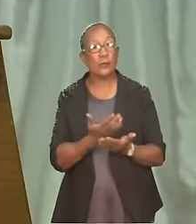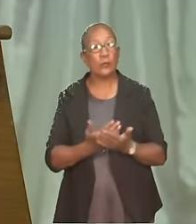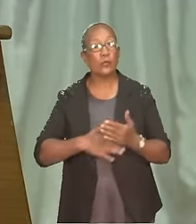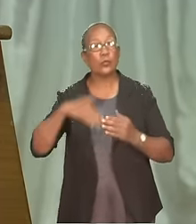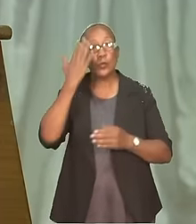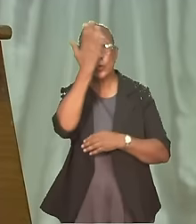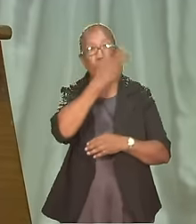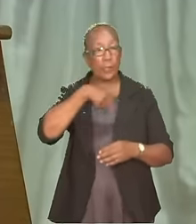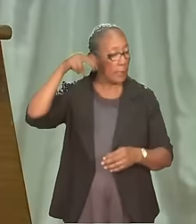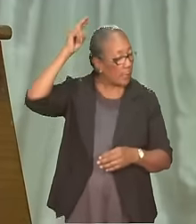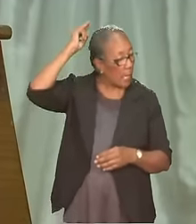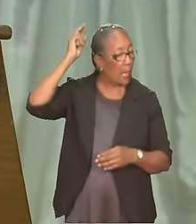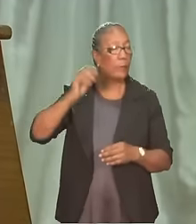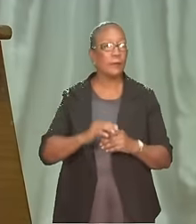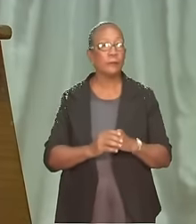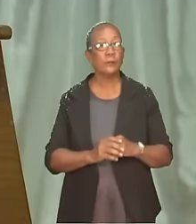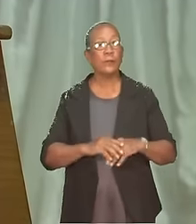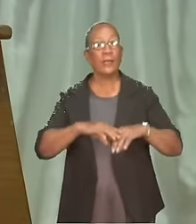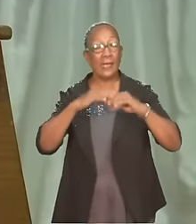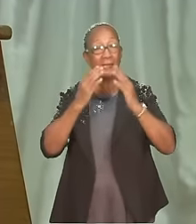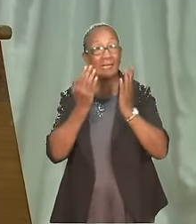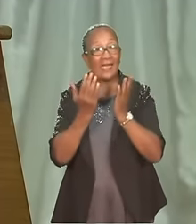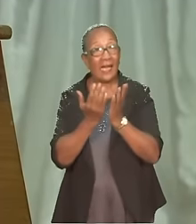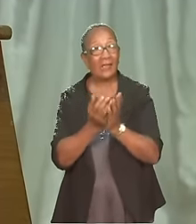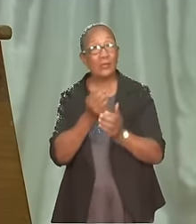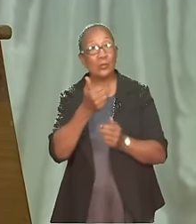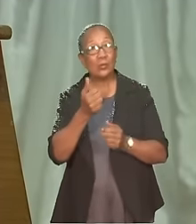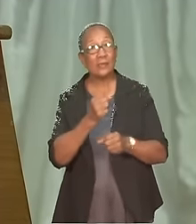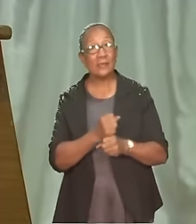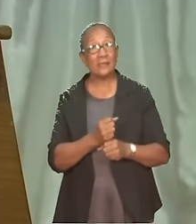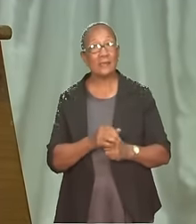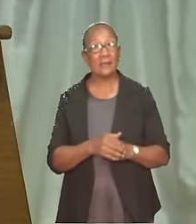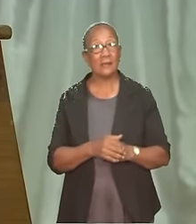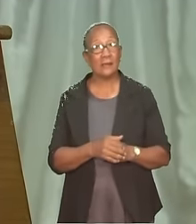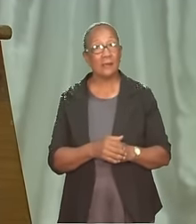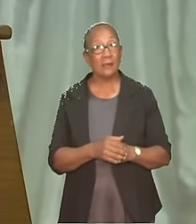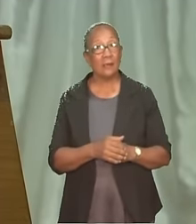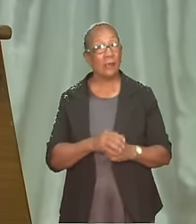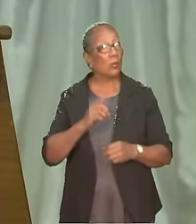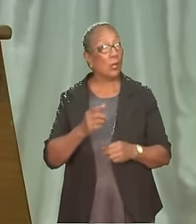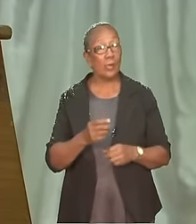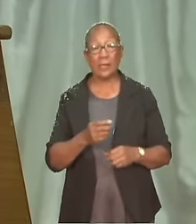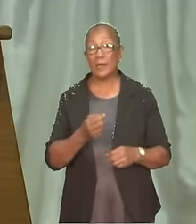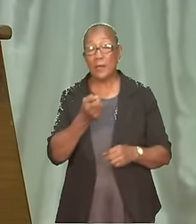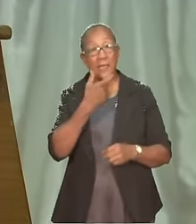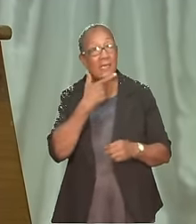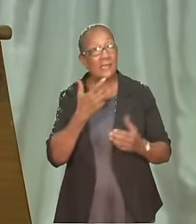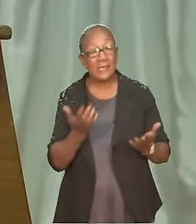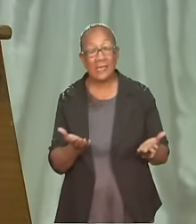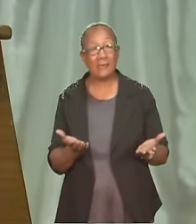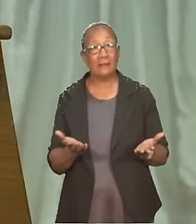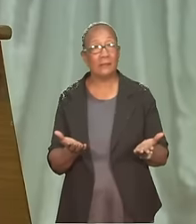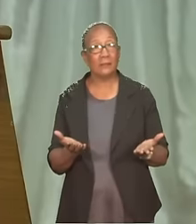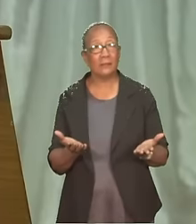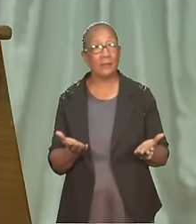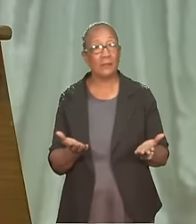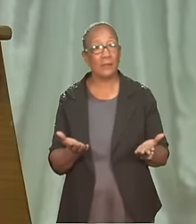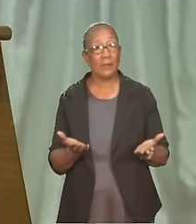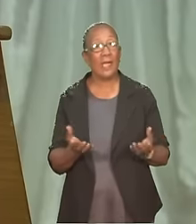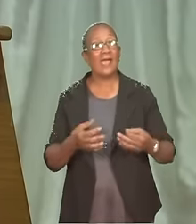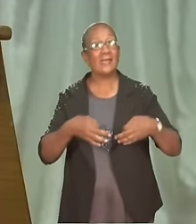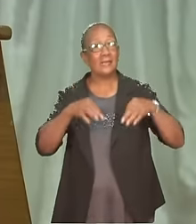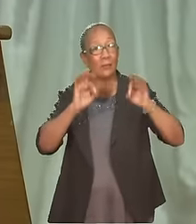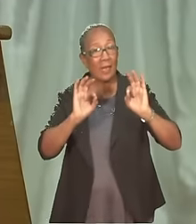en dat al deze medicijnen nu gecertificeerd zijn. Dus er mag geen medicijnprobleem zijn. Ons beleid is,